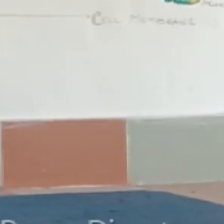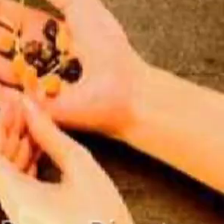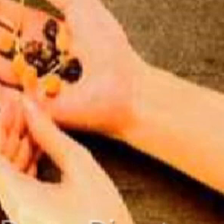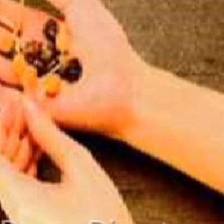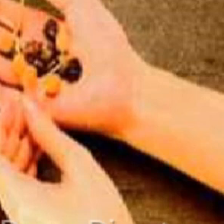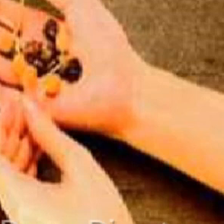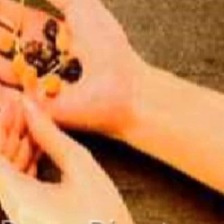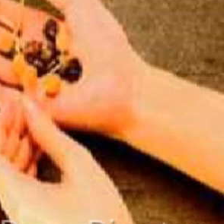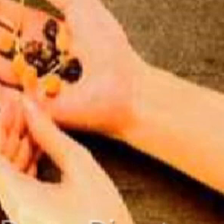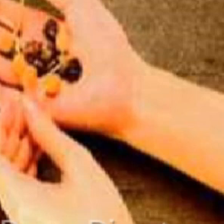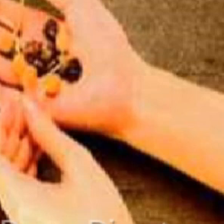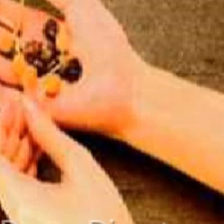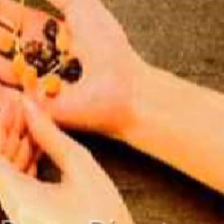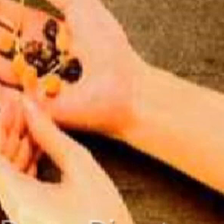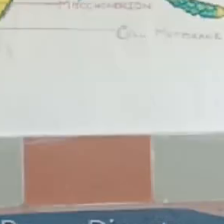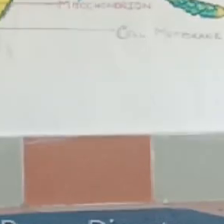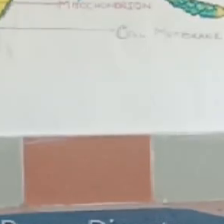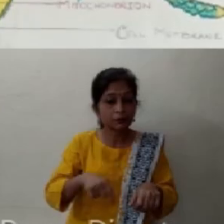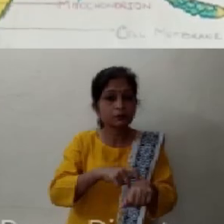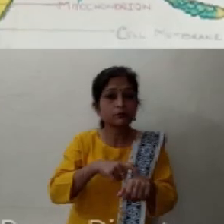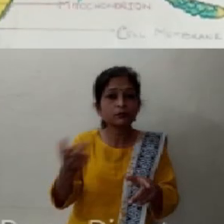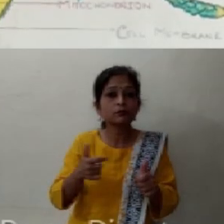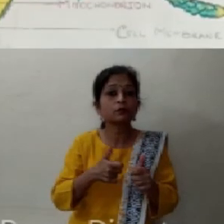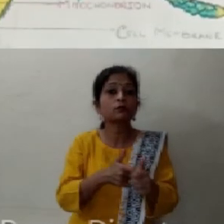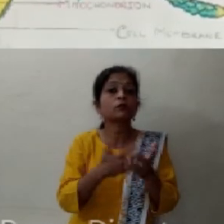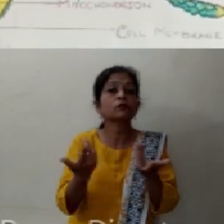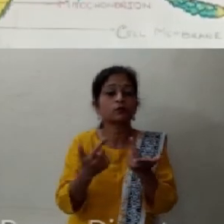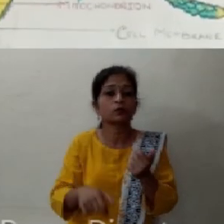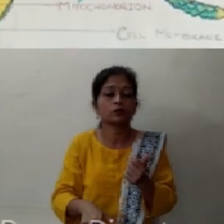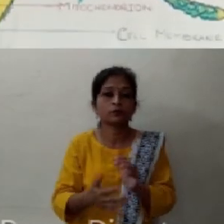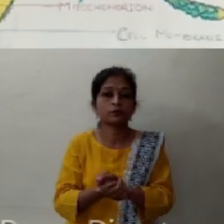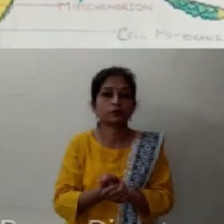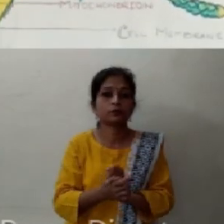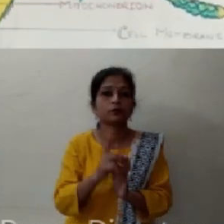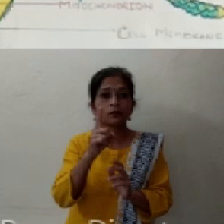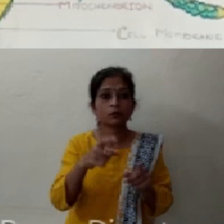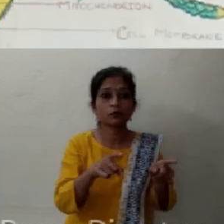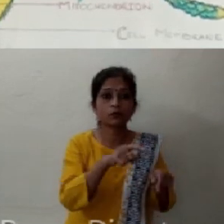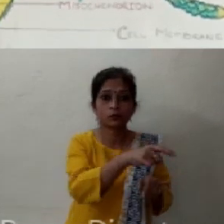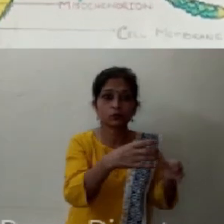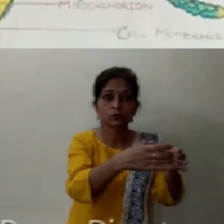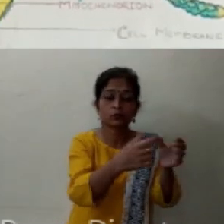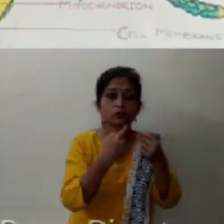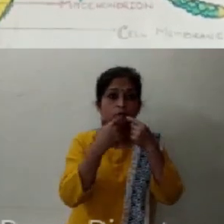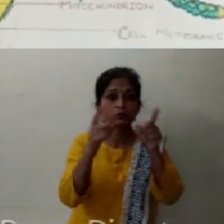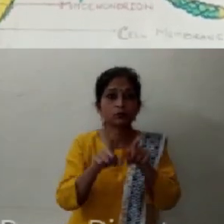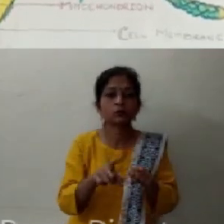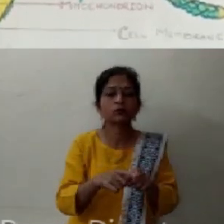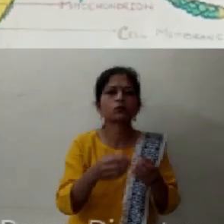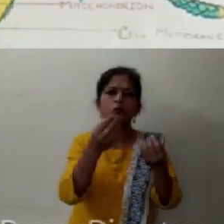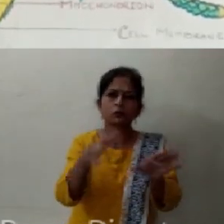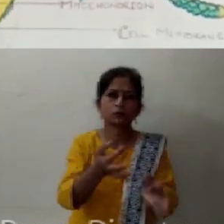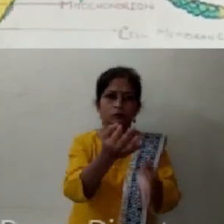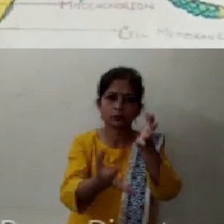के हिसाब से काम करो। जिन चीजों के ऊपर हम तत्काल प्रयोग कर सकते हैं वो कुछ इस तरह के हैं। आयुष मिनिस्ट्री बताती है